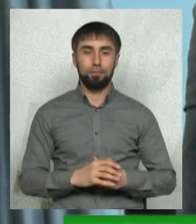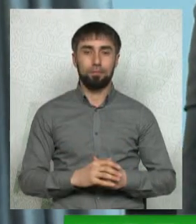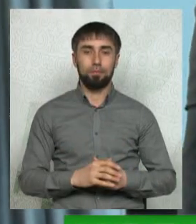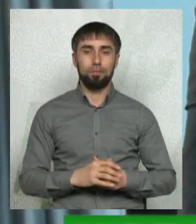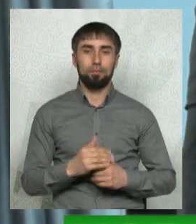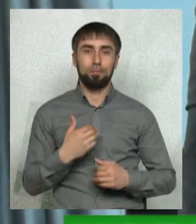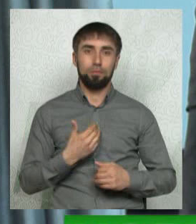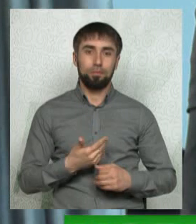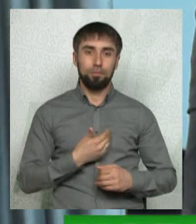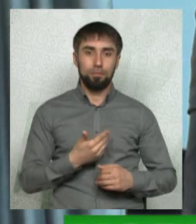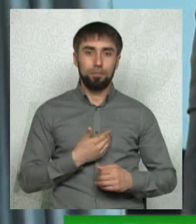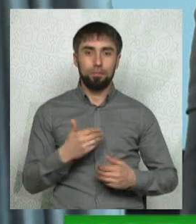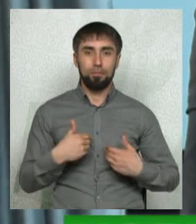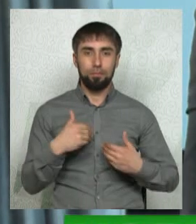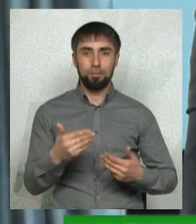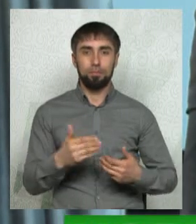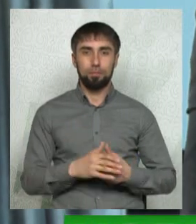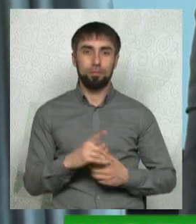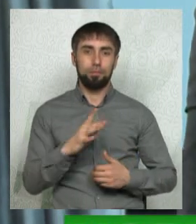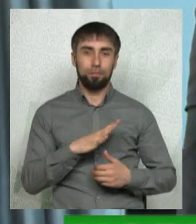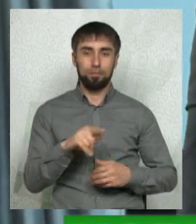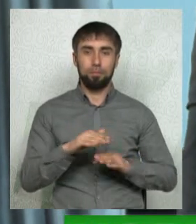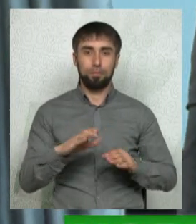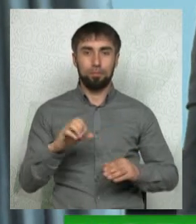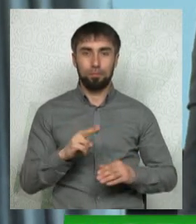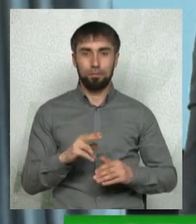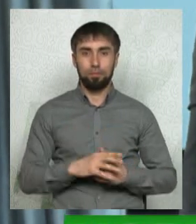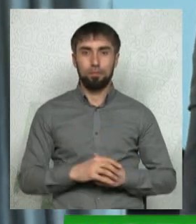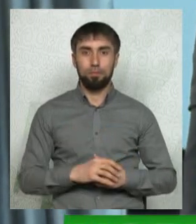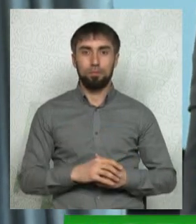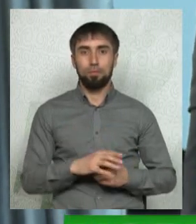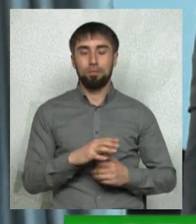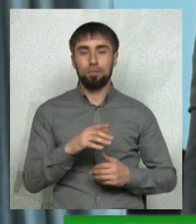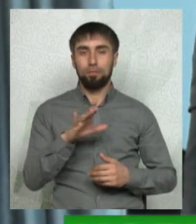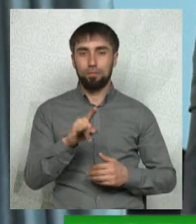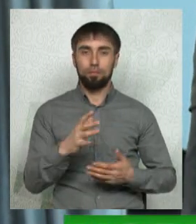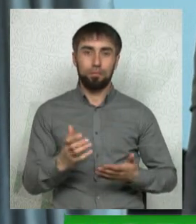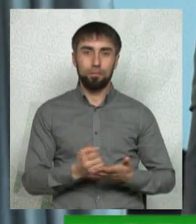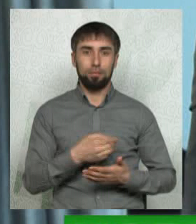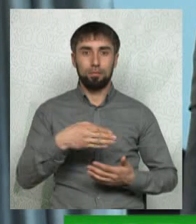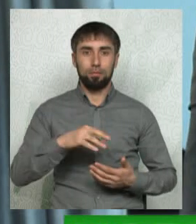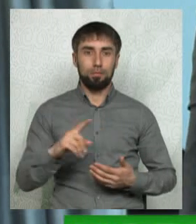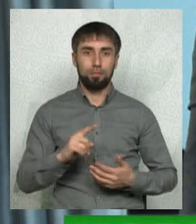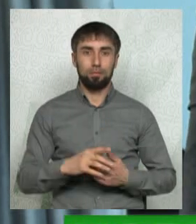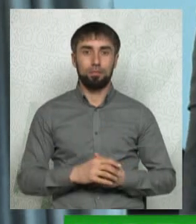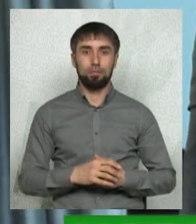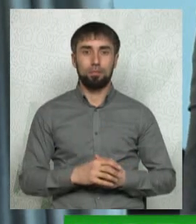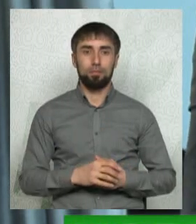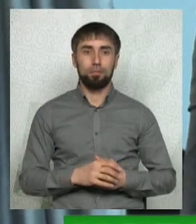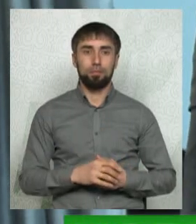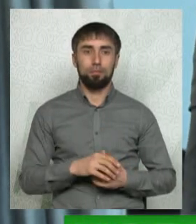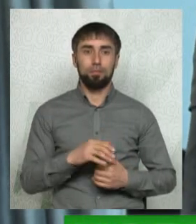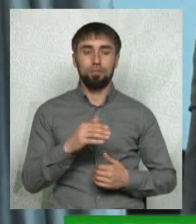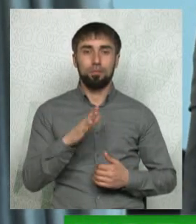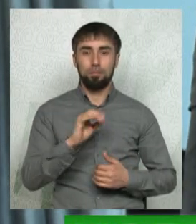Мне хочется пожелать, чтобы в этом детском саду вы нашли то, что вас